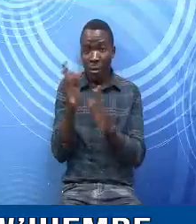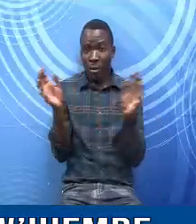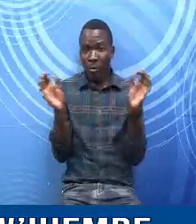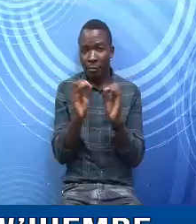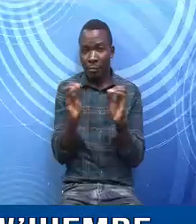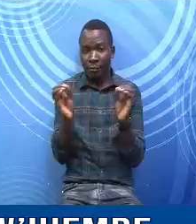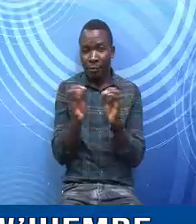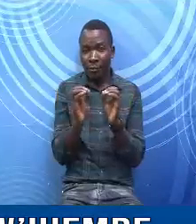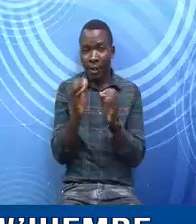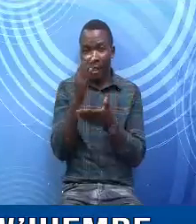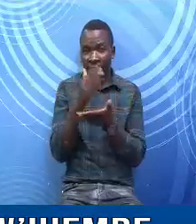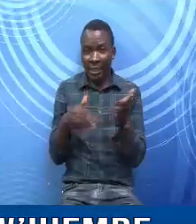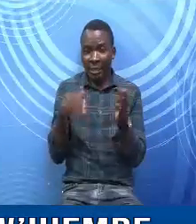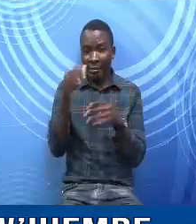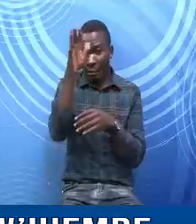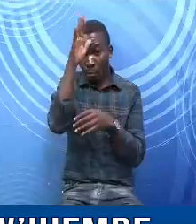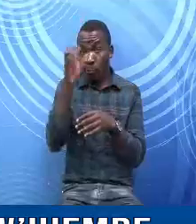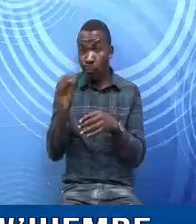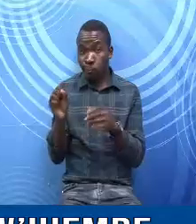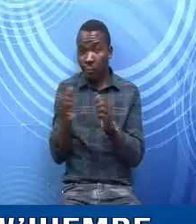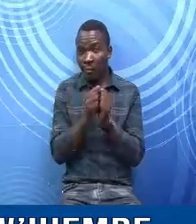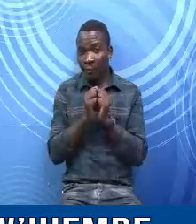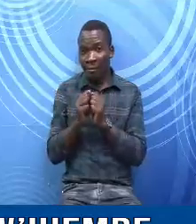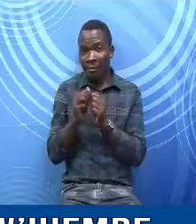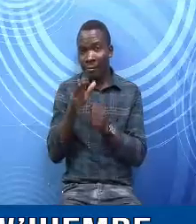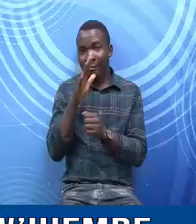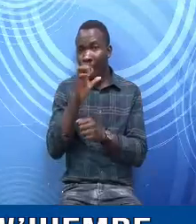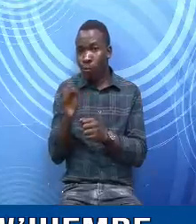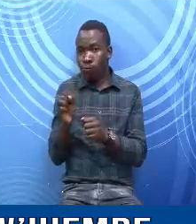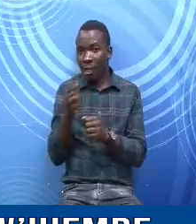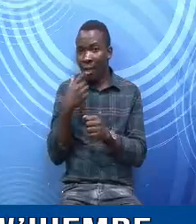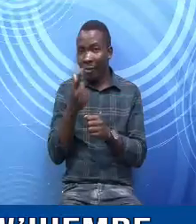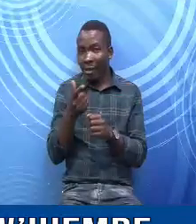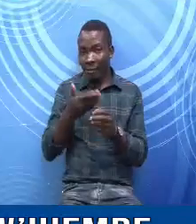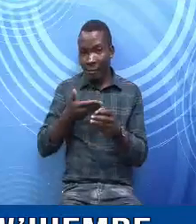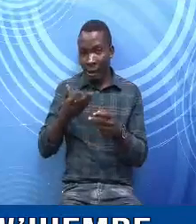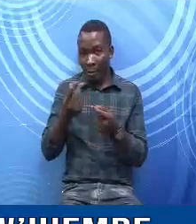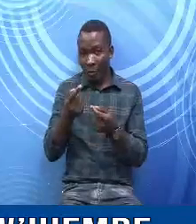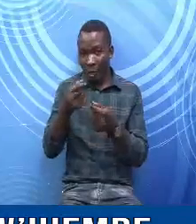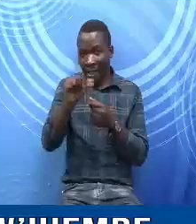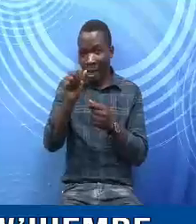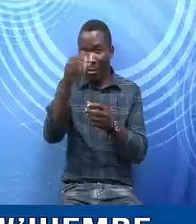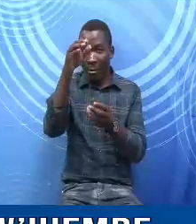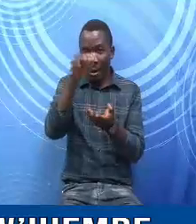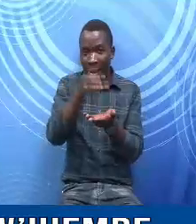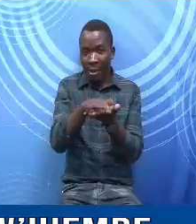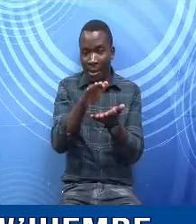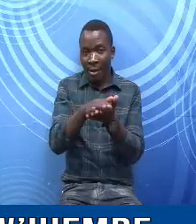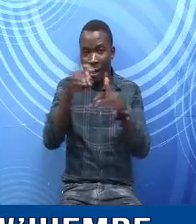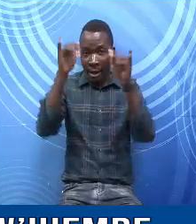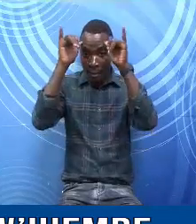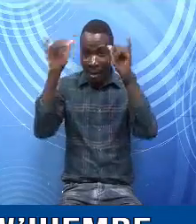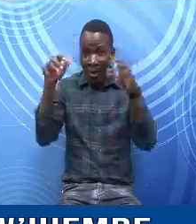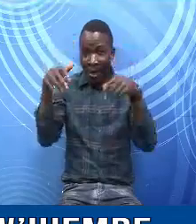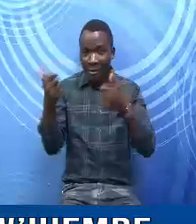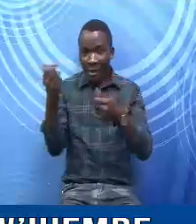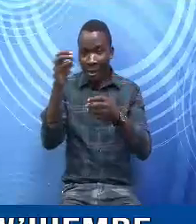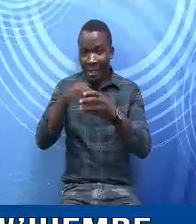ryabagaho bamwe muri aba basaza n'abakecuru baravuga ko icyo gihe amafaranga yabo bayabikaga mu mahembe abandi bakayabika munsi y'amashyiga cyangwa se mu